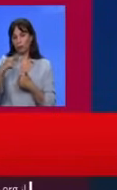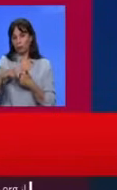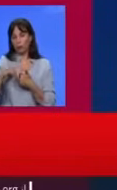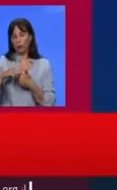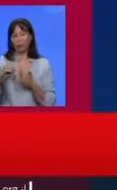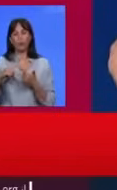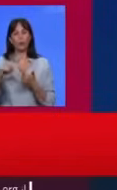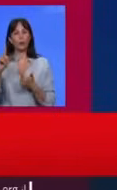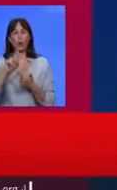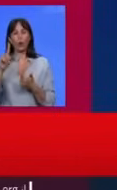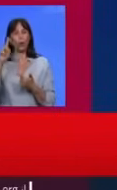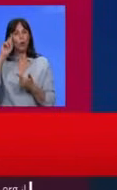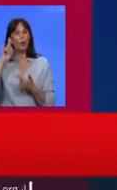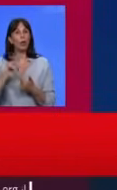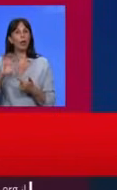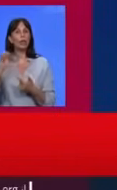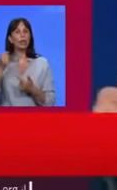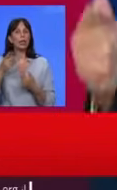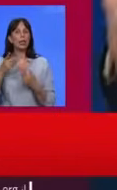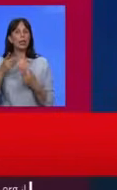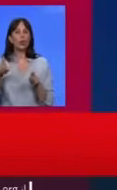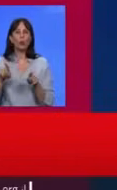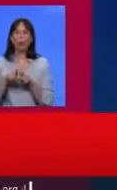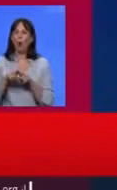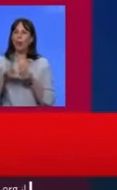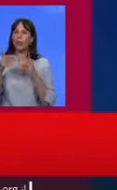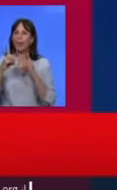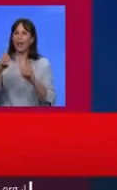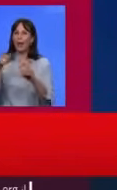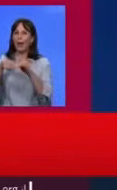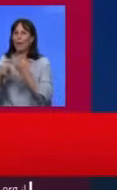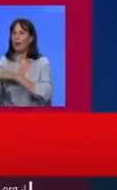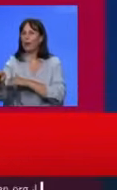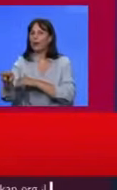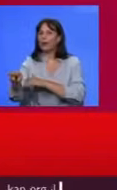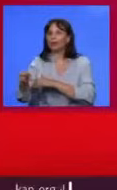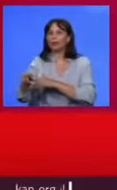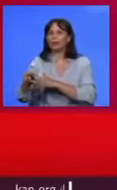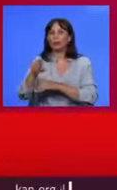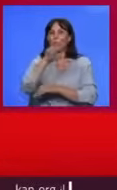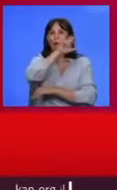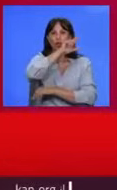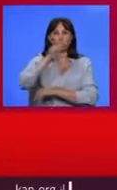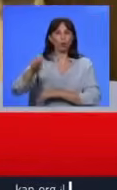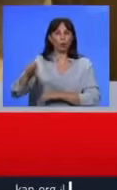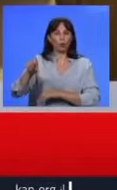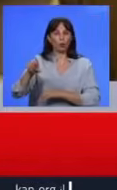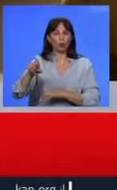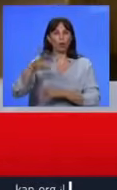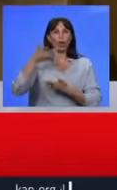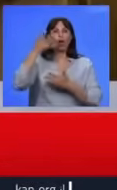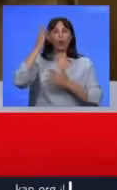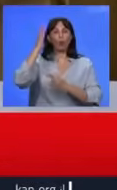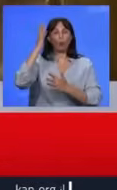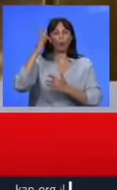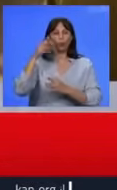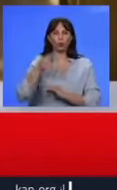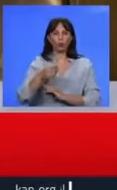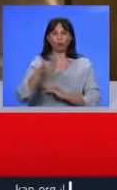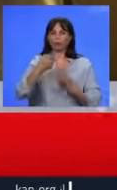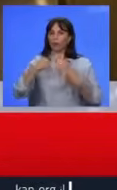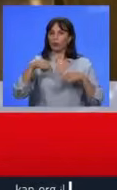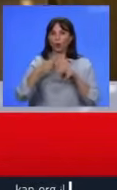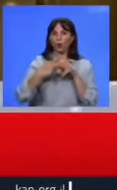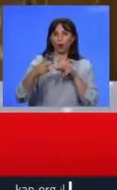לא יודע אם זה דרך מילות בסופו של דבר מהאשמות החמורות. אנחנו רק יודעים